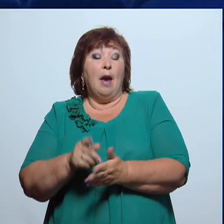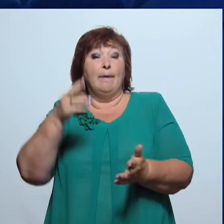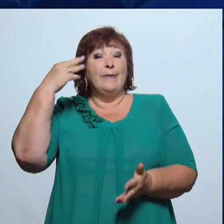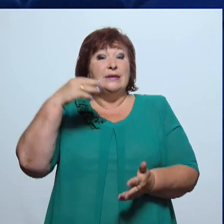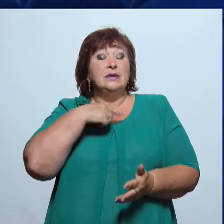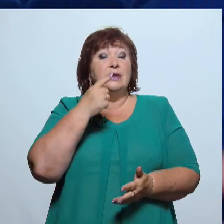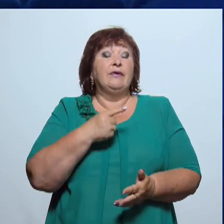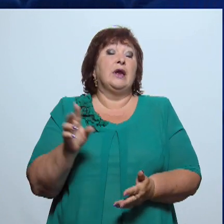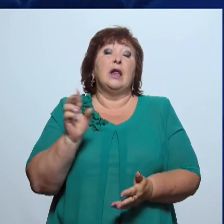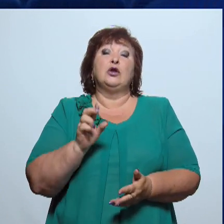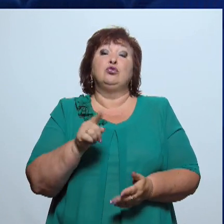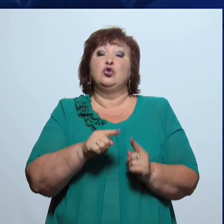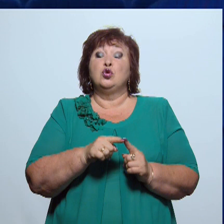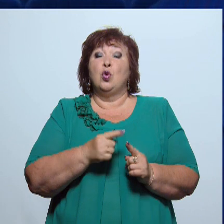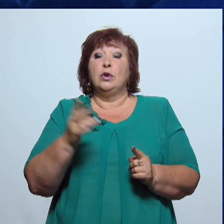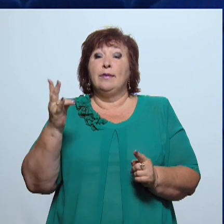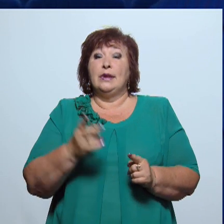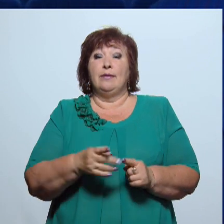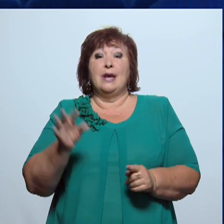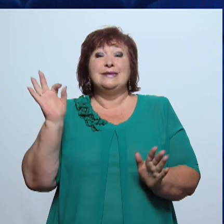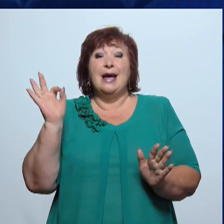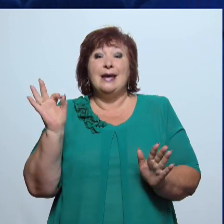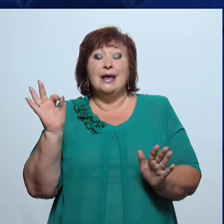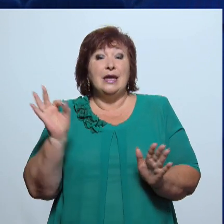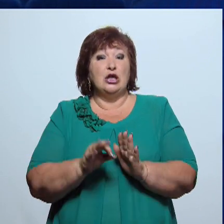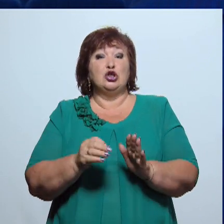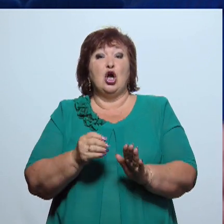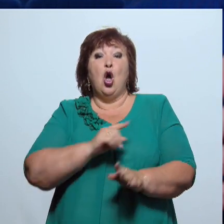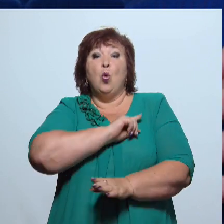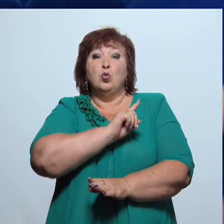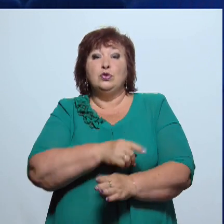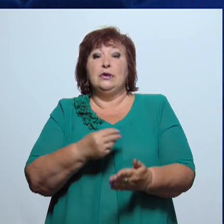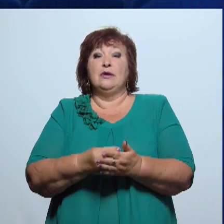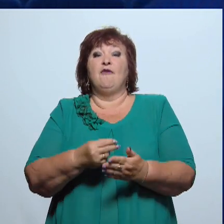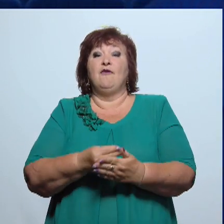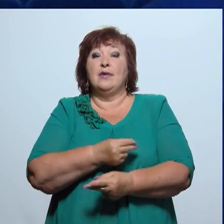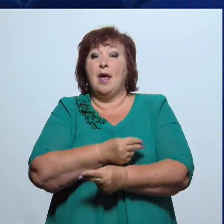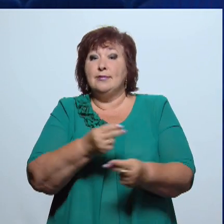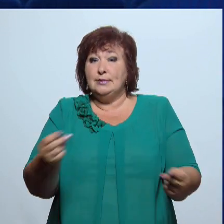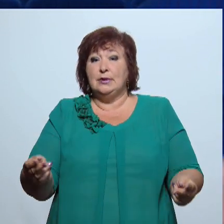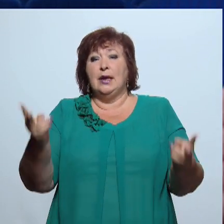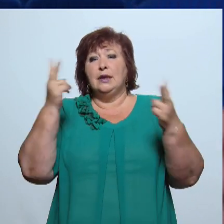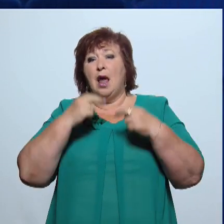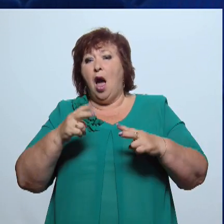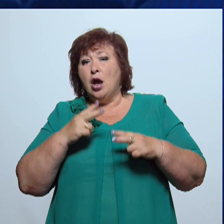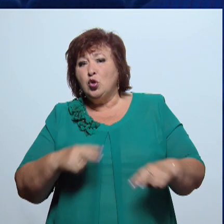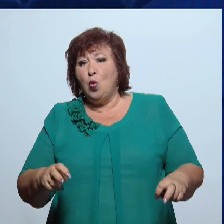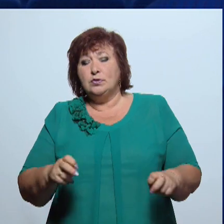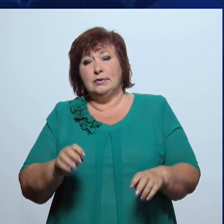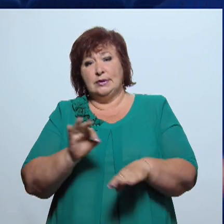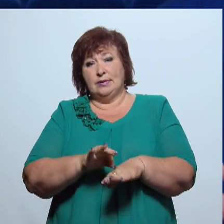том, что необходимо резко усилить финансирование и диагностики заболеваний,